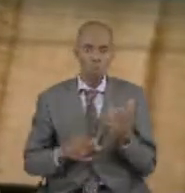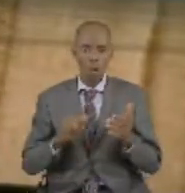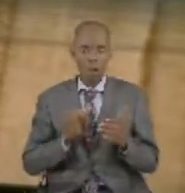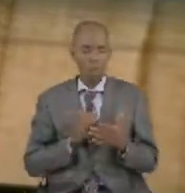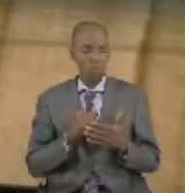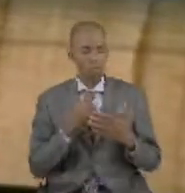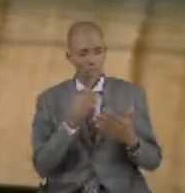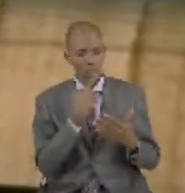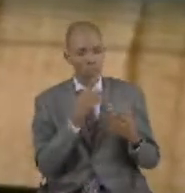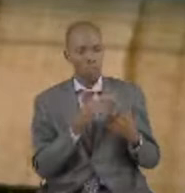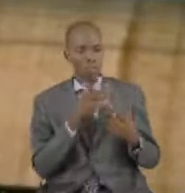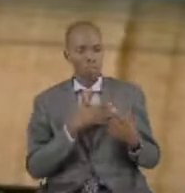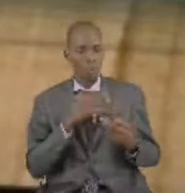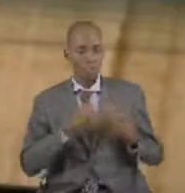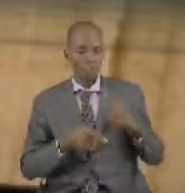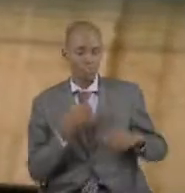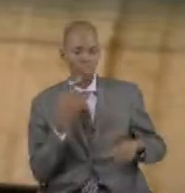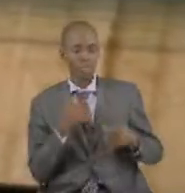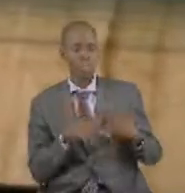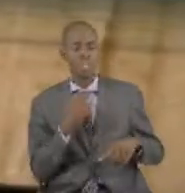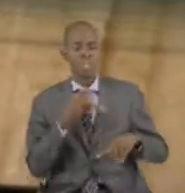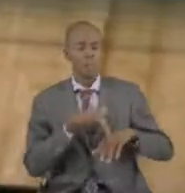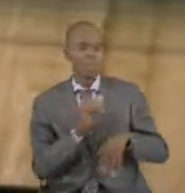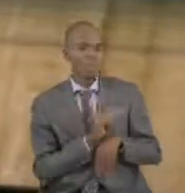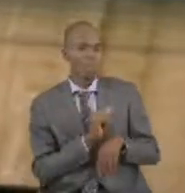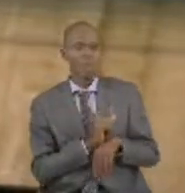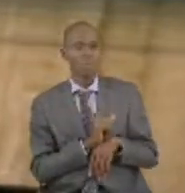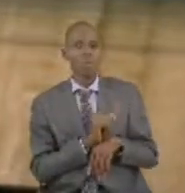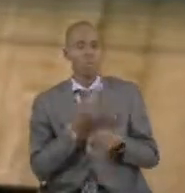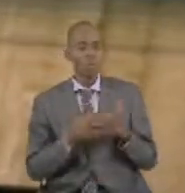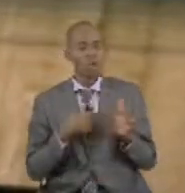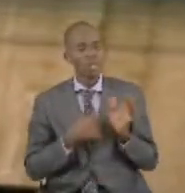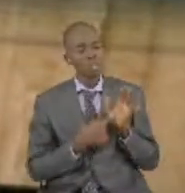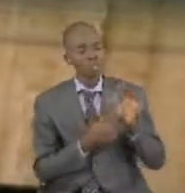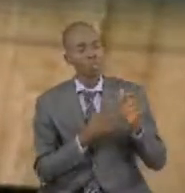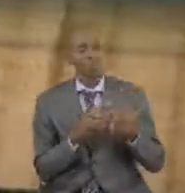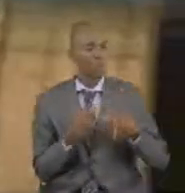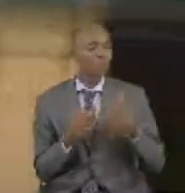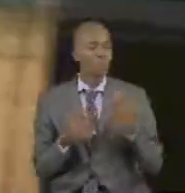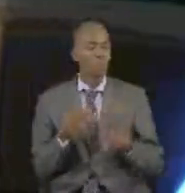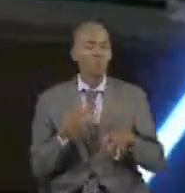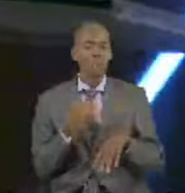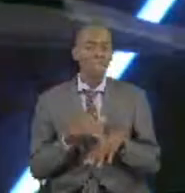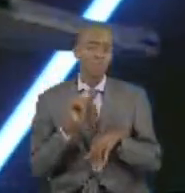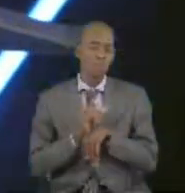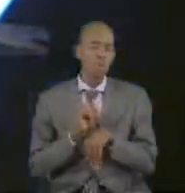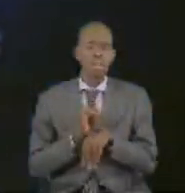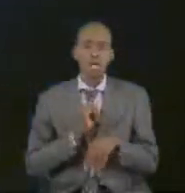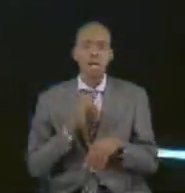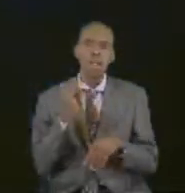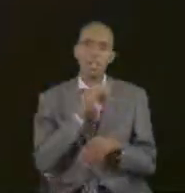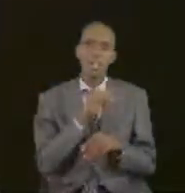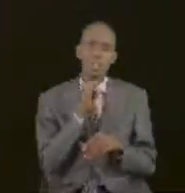ce que je montre aux autres personnes devant dieu je ne m' a point le